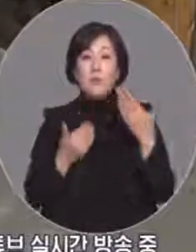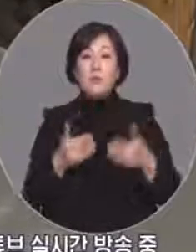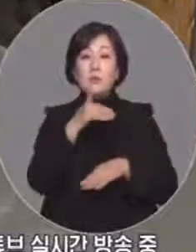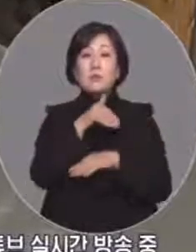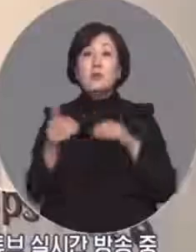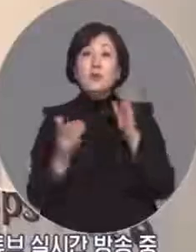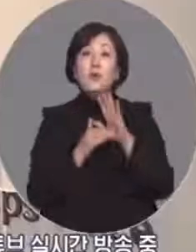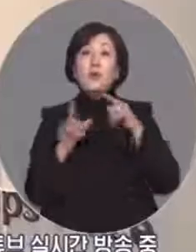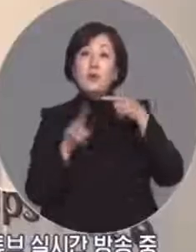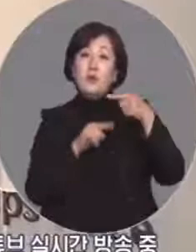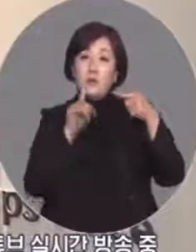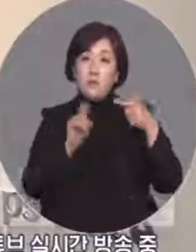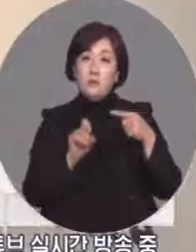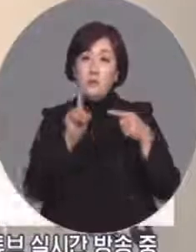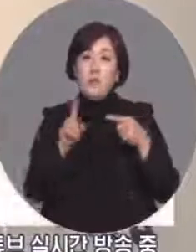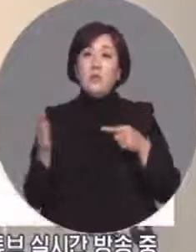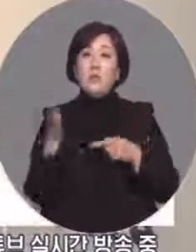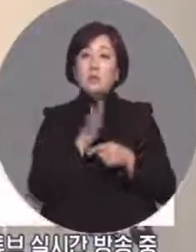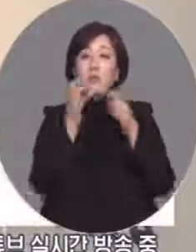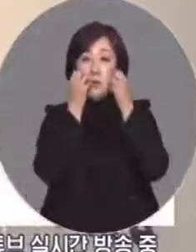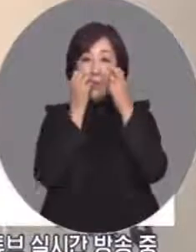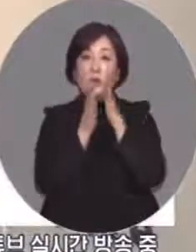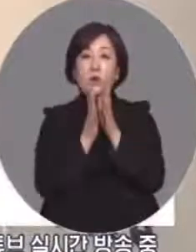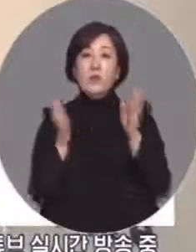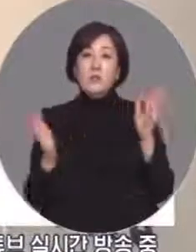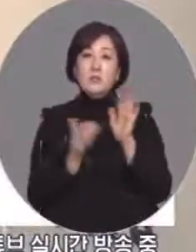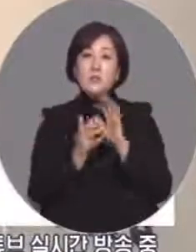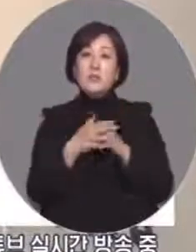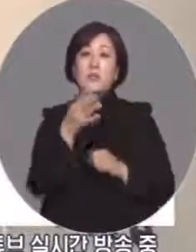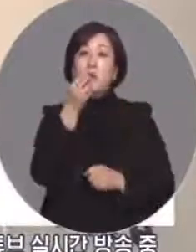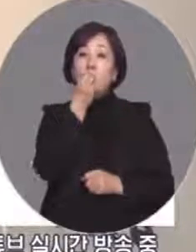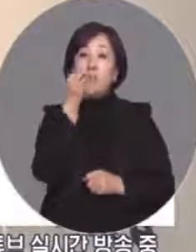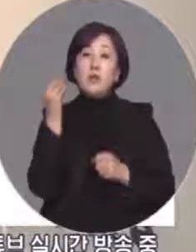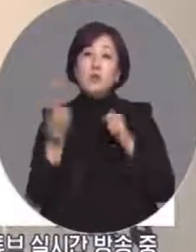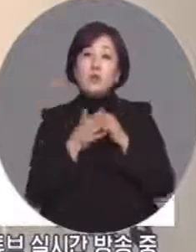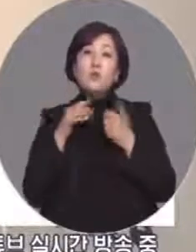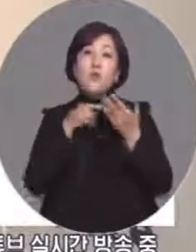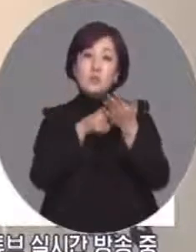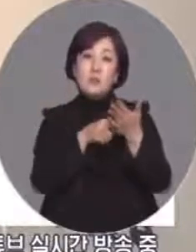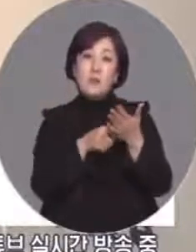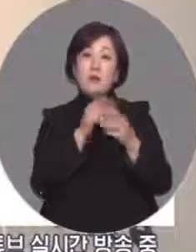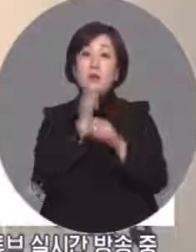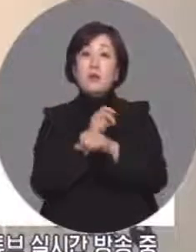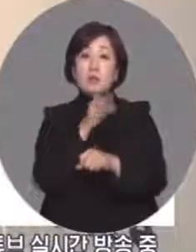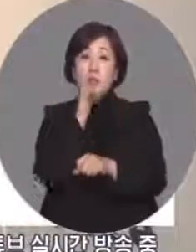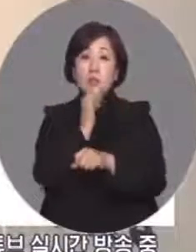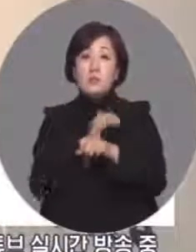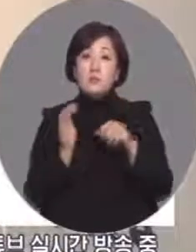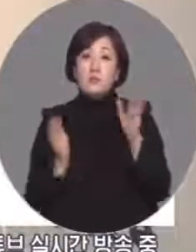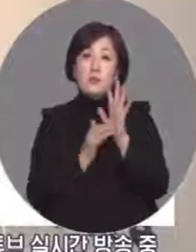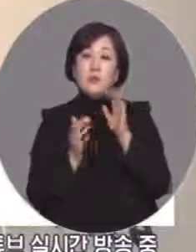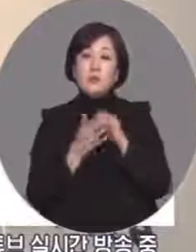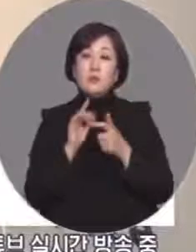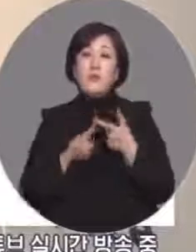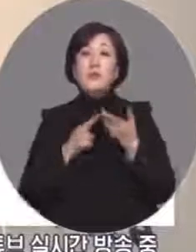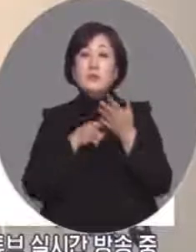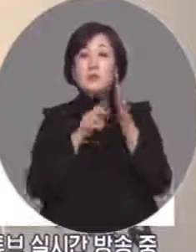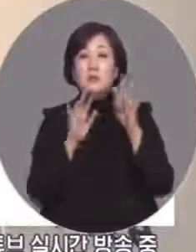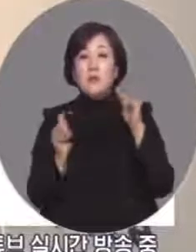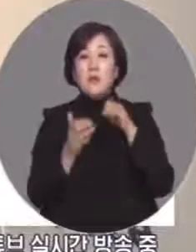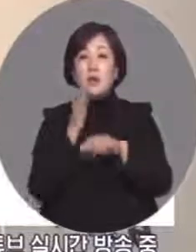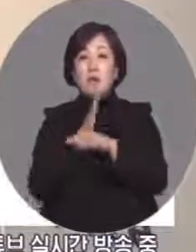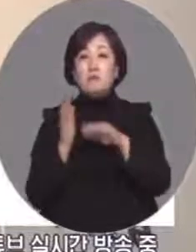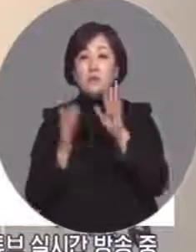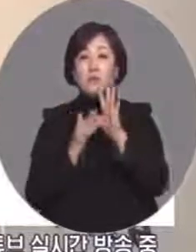1월 11일부터 새롭게 오픈되는 그 홈페이지를 통해서 온라인상으로 신청을 하시면 됩니다. 신청을 하시게